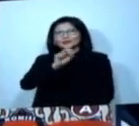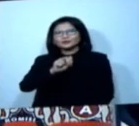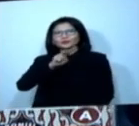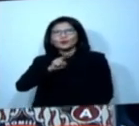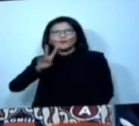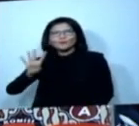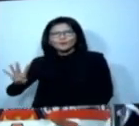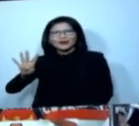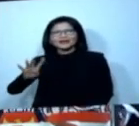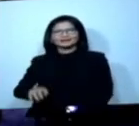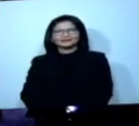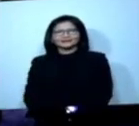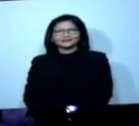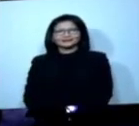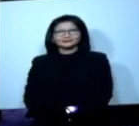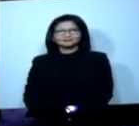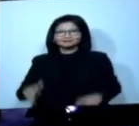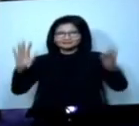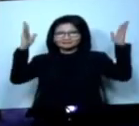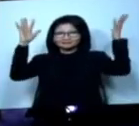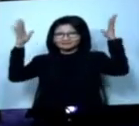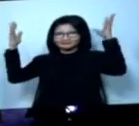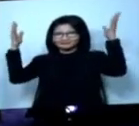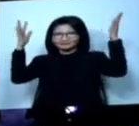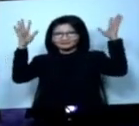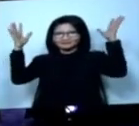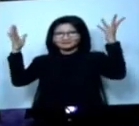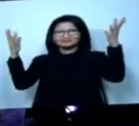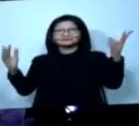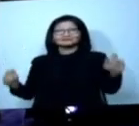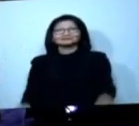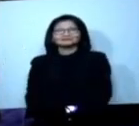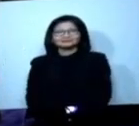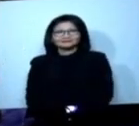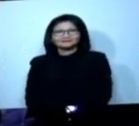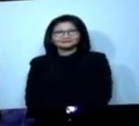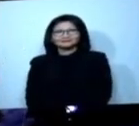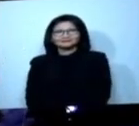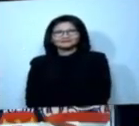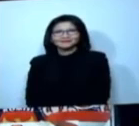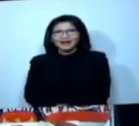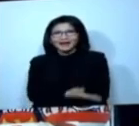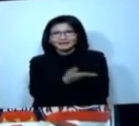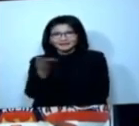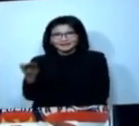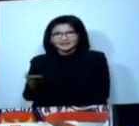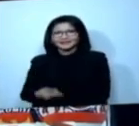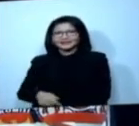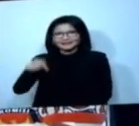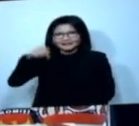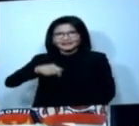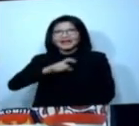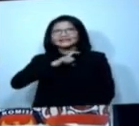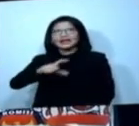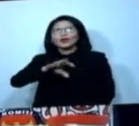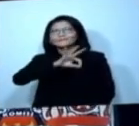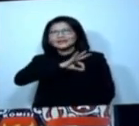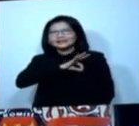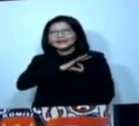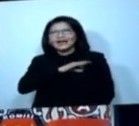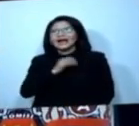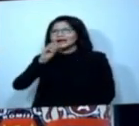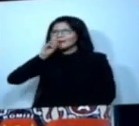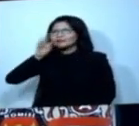menang, tidak pernah kalah. Beda dengan Prabowo. Sejak ikut konvensi Capres Partai Golkar 2003,